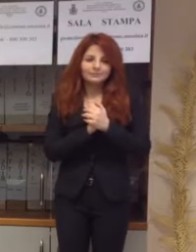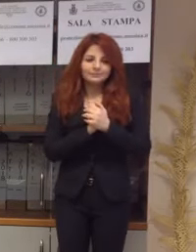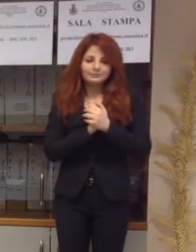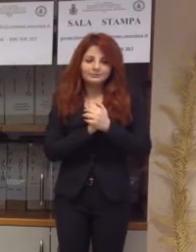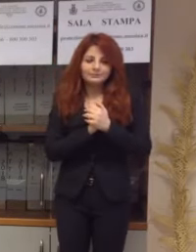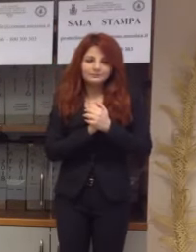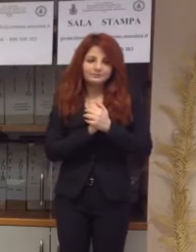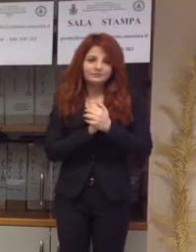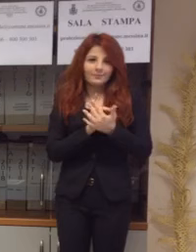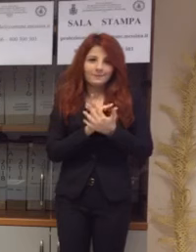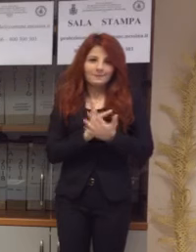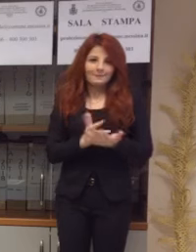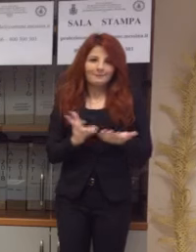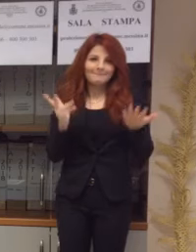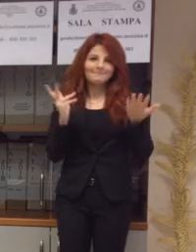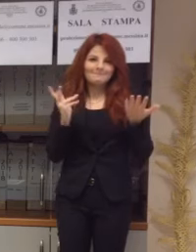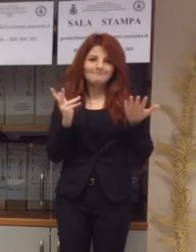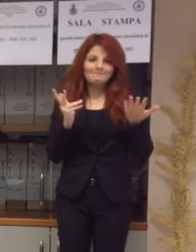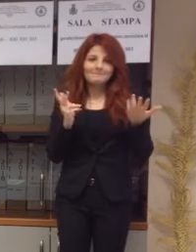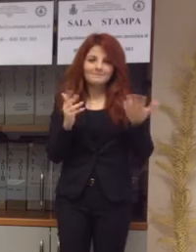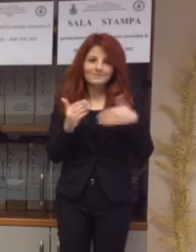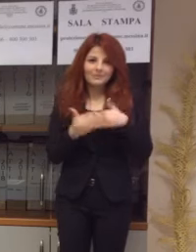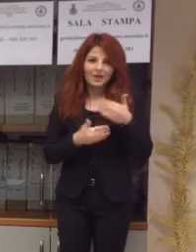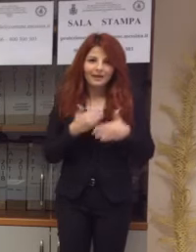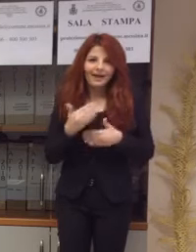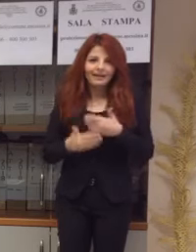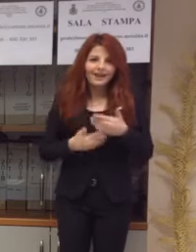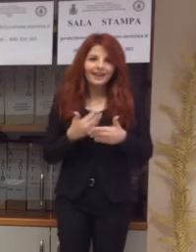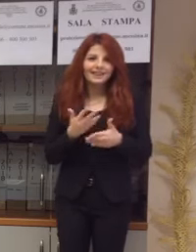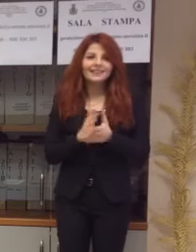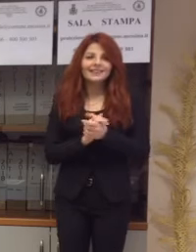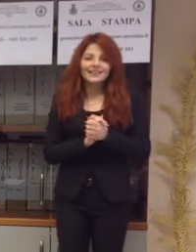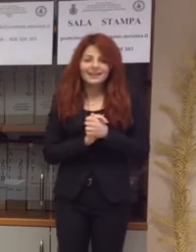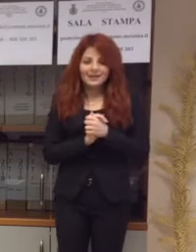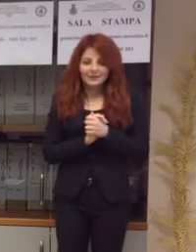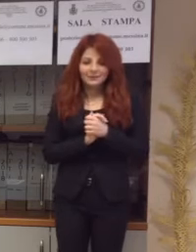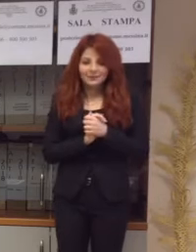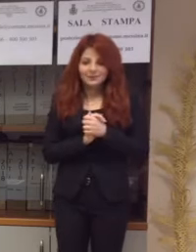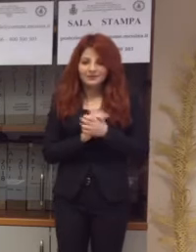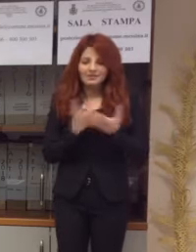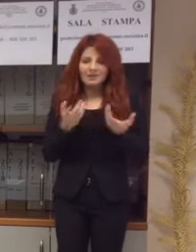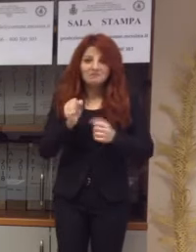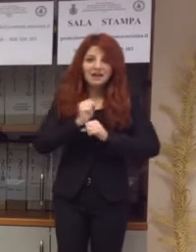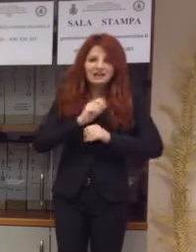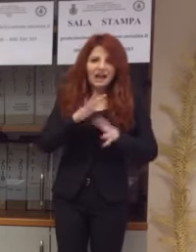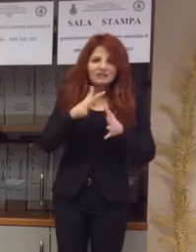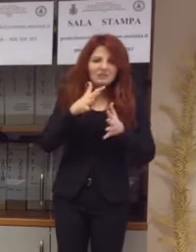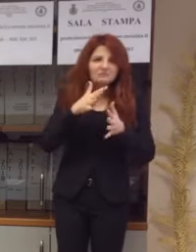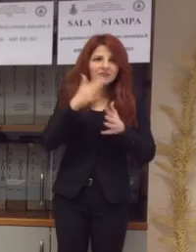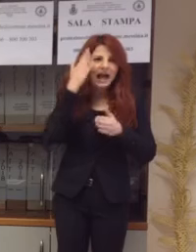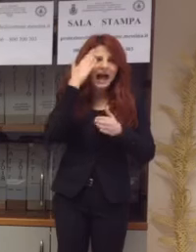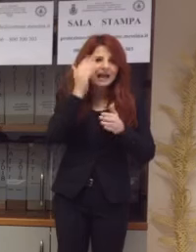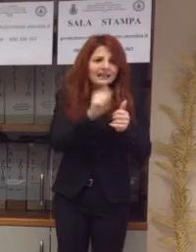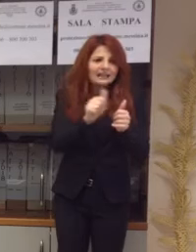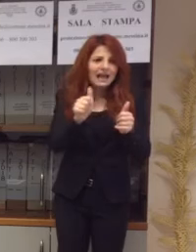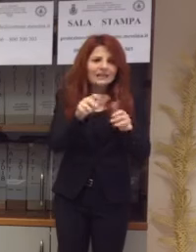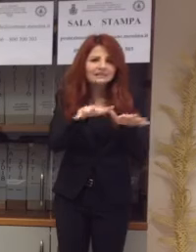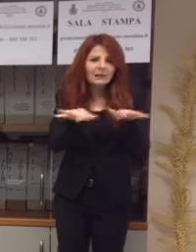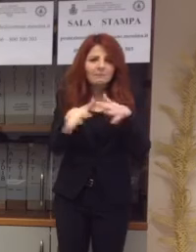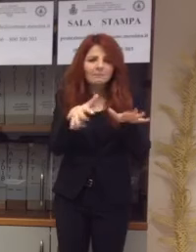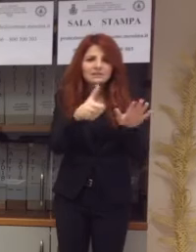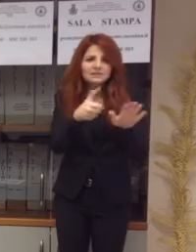hanno speso a testa. Io credo che dovrebbero essere su circa 600 euro. Comunque, fatevi voi